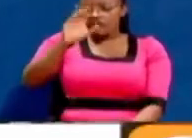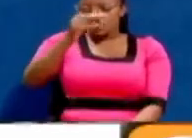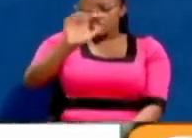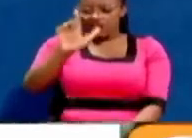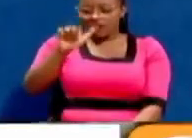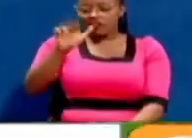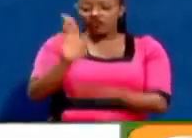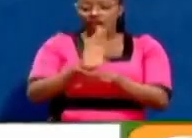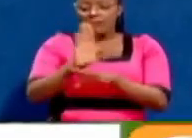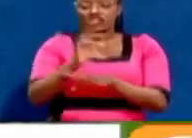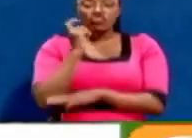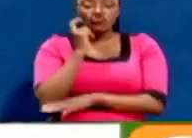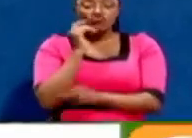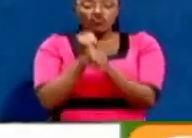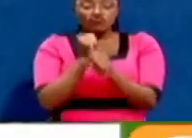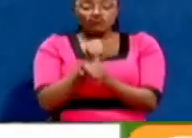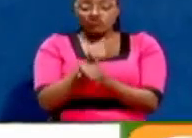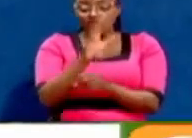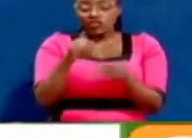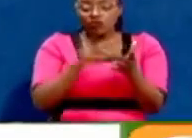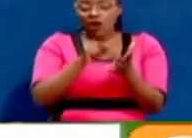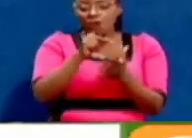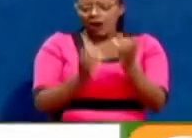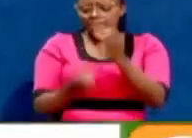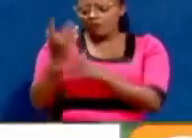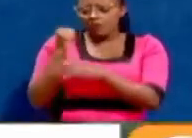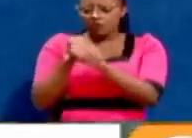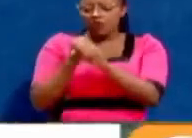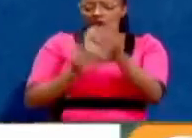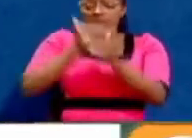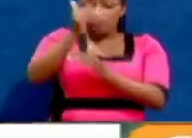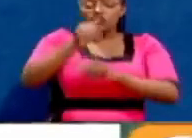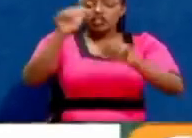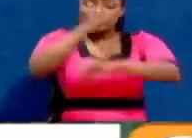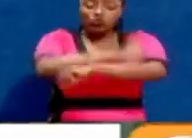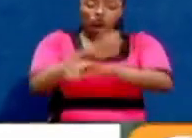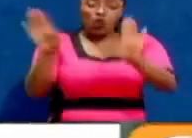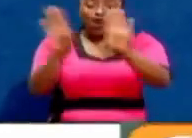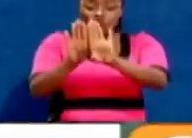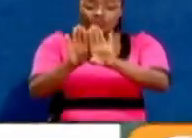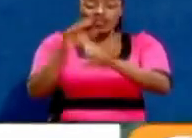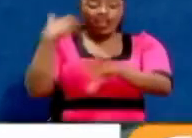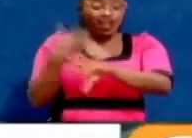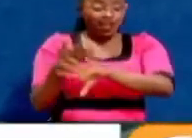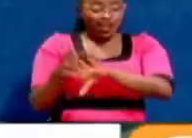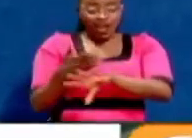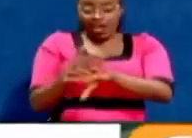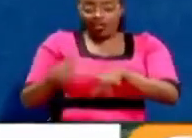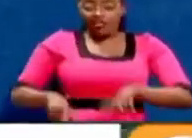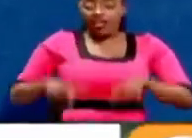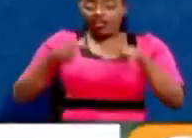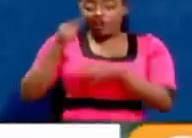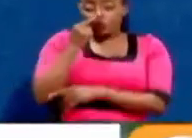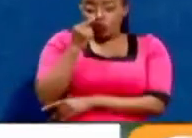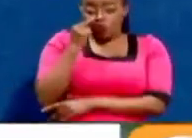yake katika duka hili. Ni kazi ya kibarua aliyoanza baada ya shule kufungwa. Na kutokana na hali ngumu ya maisha